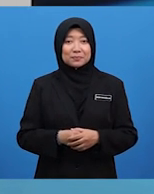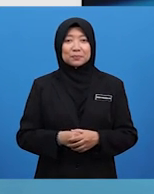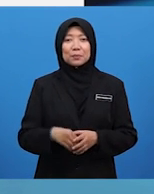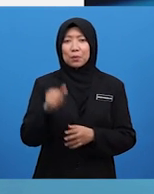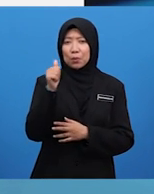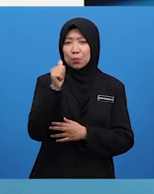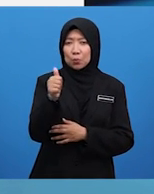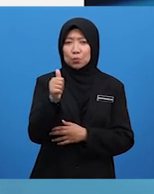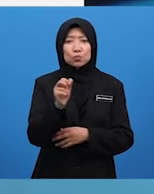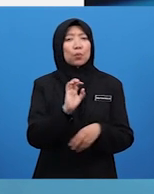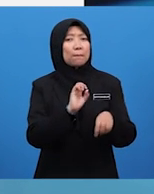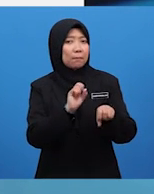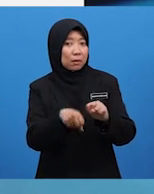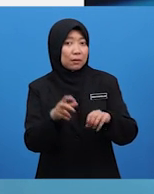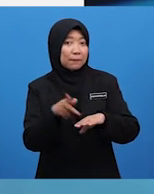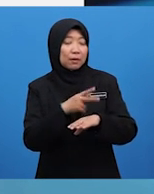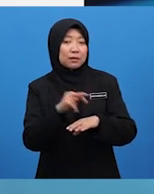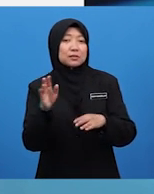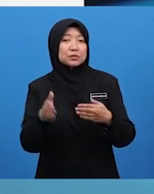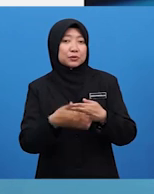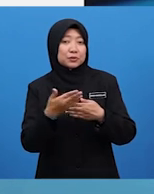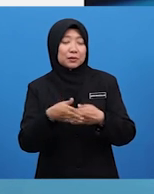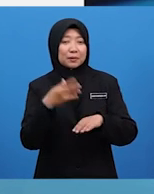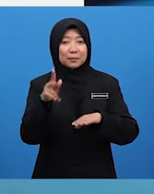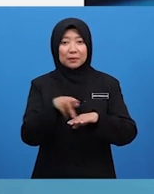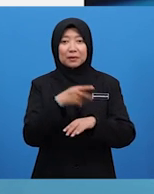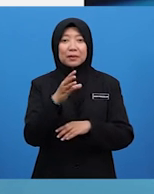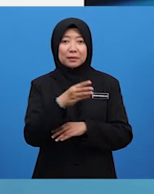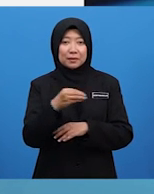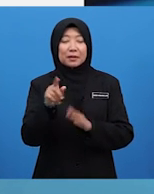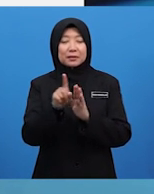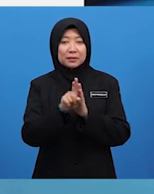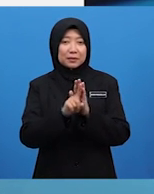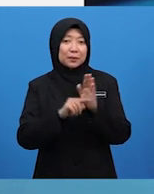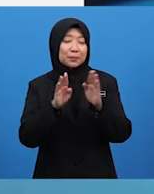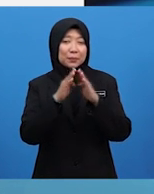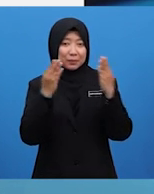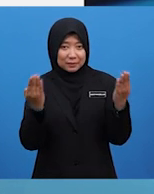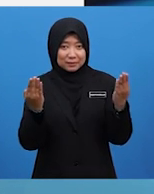Bagus! Supaya pakaian senang dipakai dan ditanggalkan.